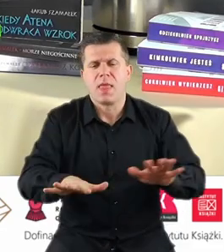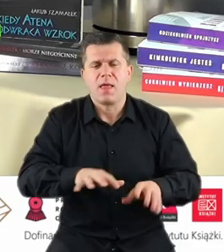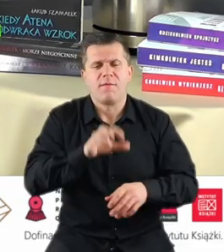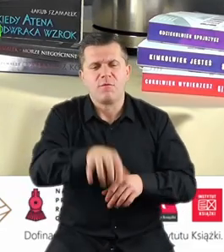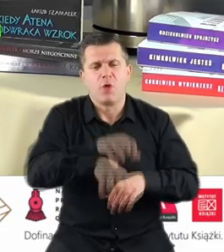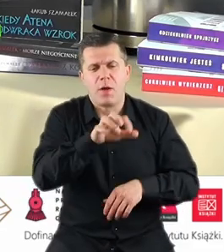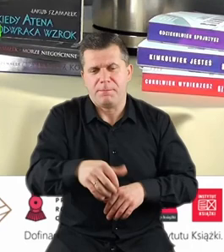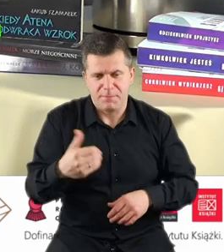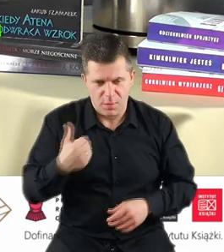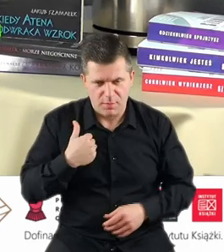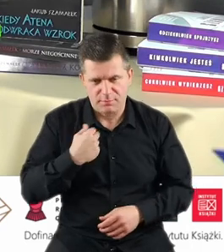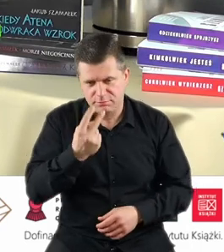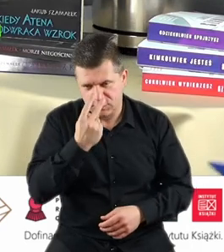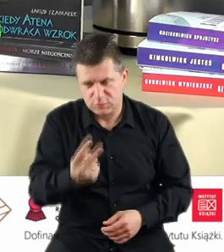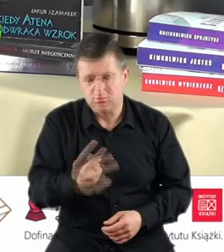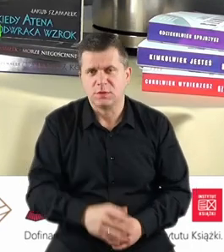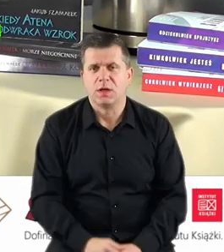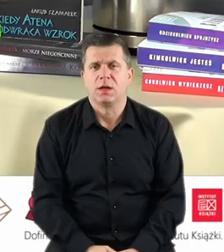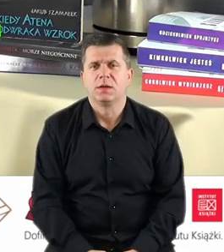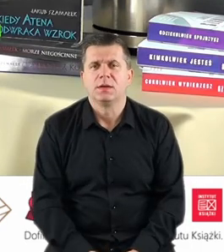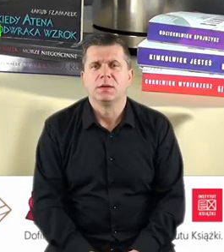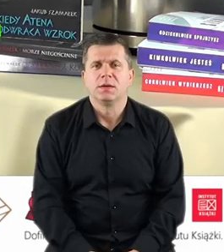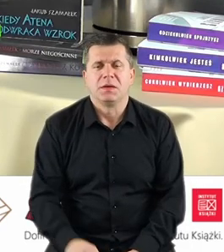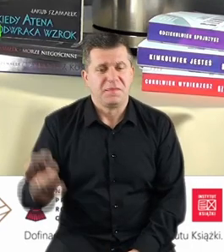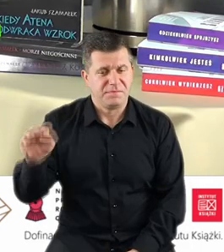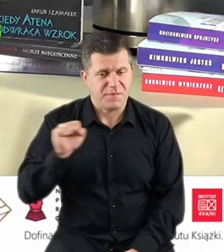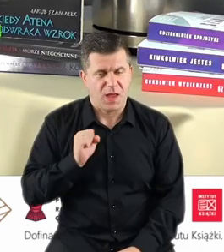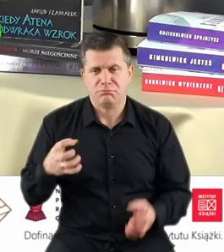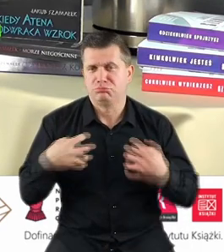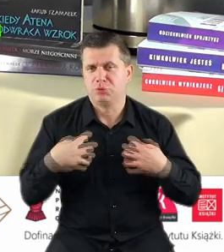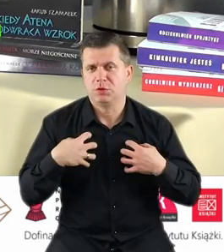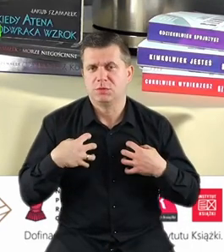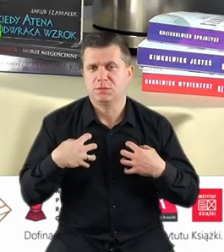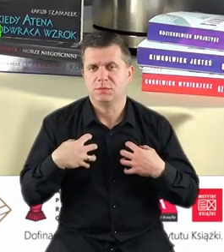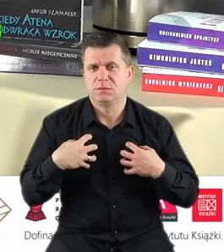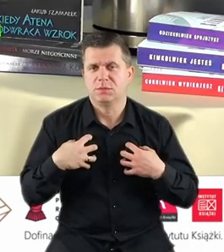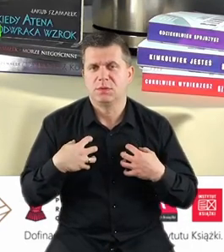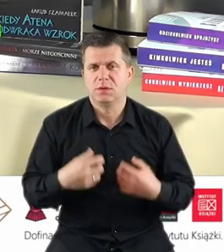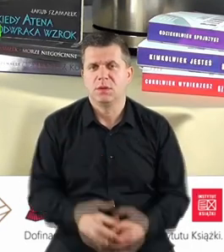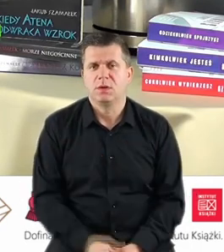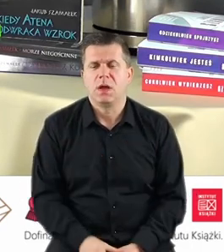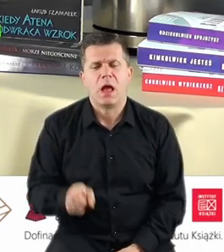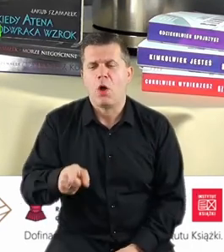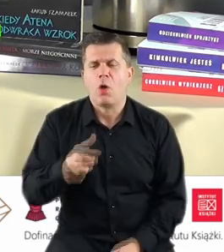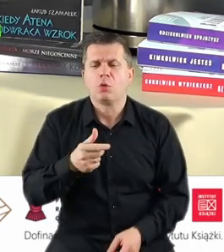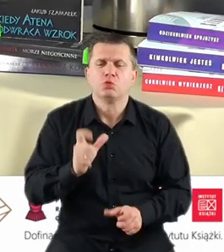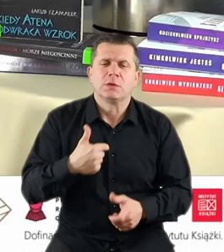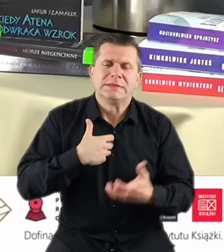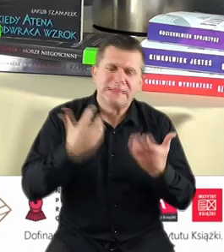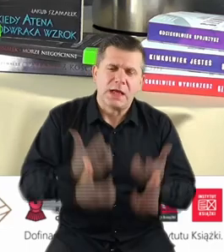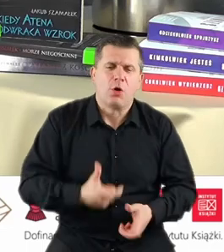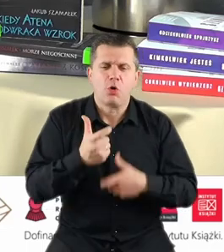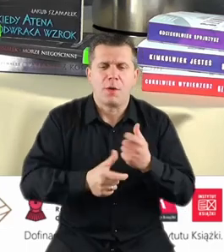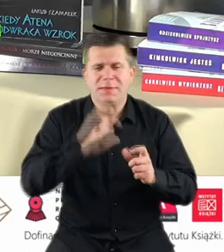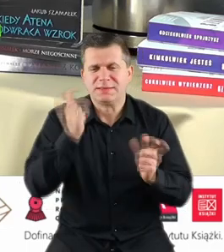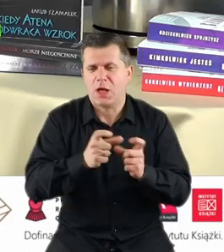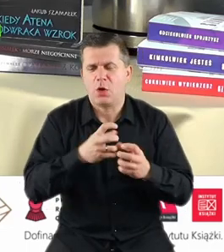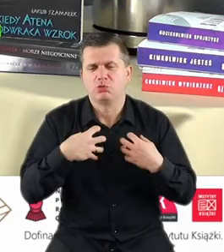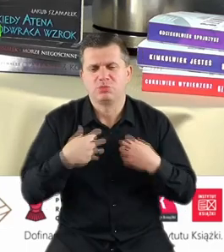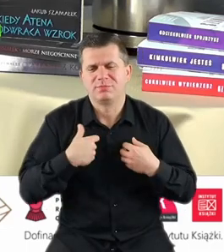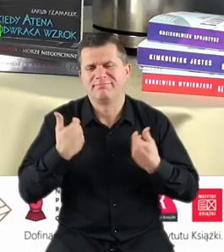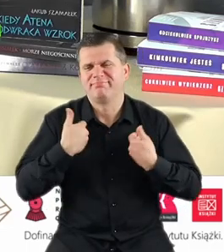i raczej oczywiście były też fajne wyjazdy, fajne przeżycia, ale to nie jest też coś, co chciałbym robić całe życie,